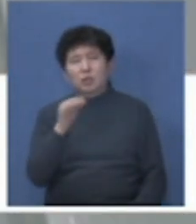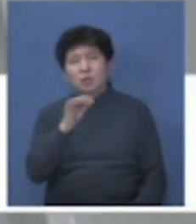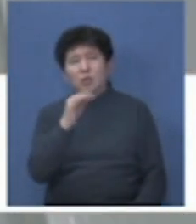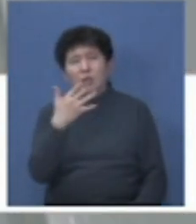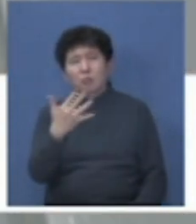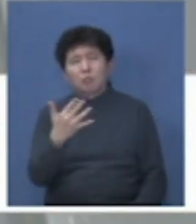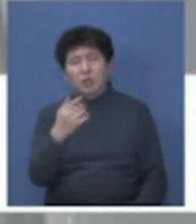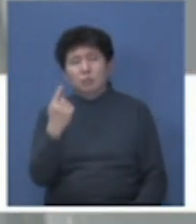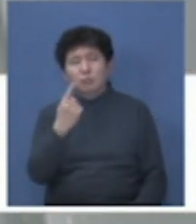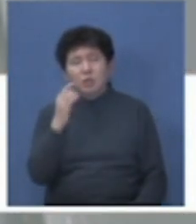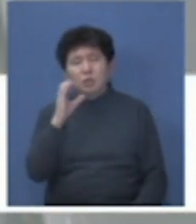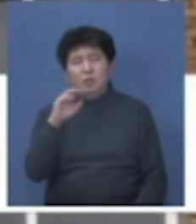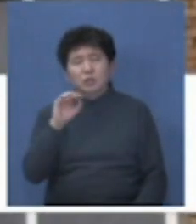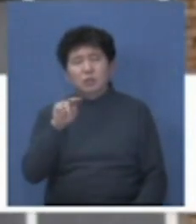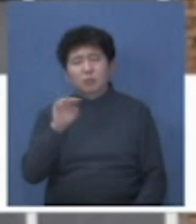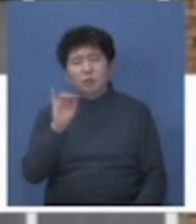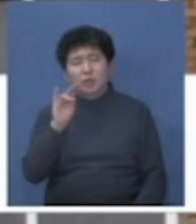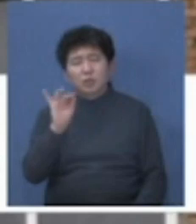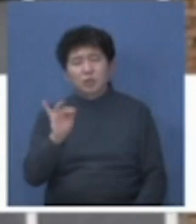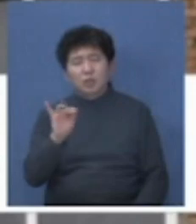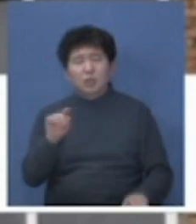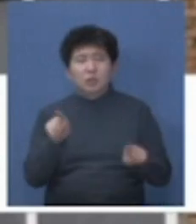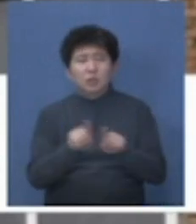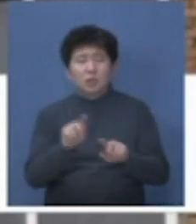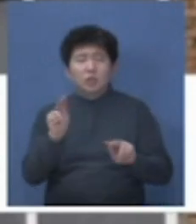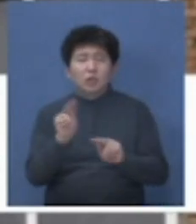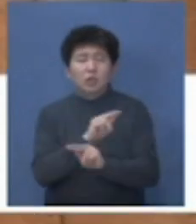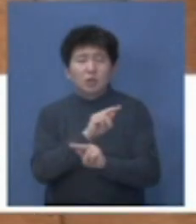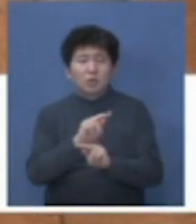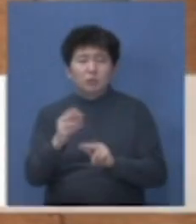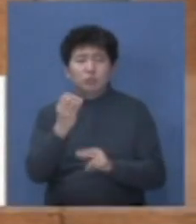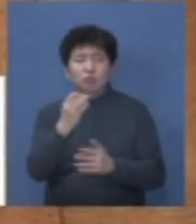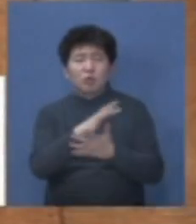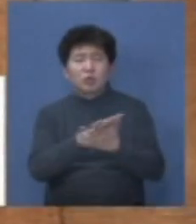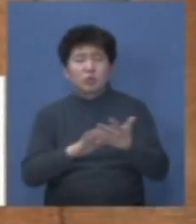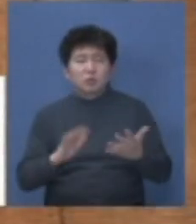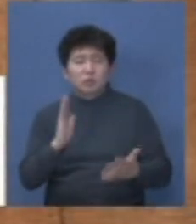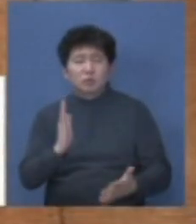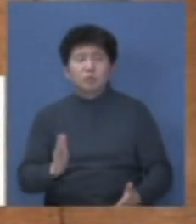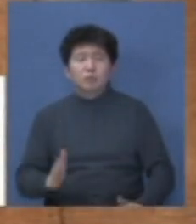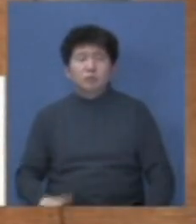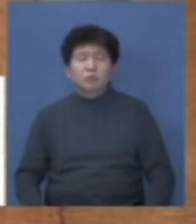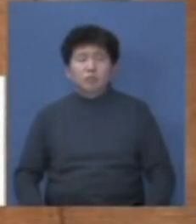на теплоинвест работ Алья симбинова Алтая акпарат